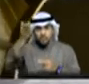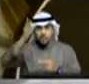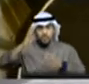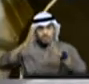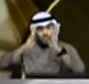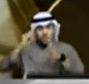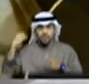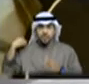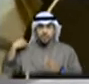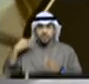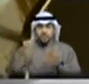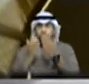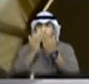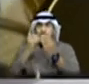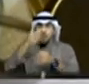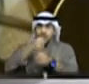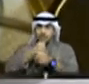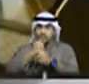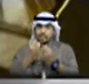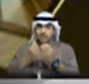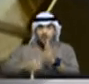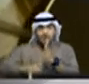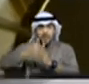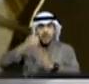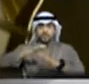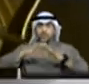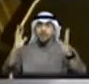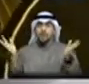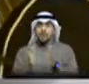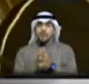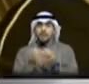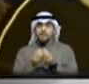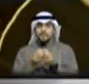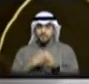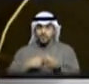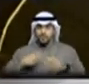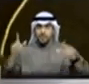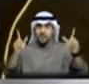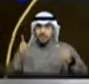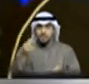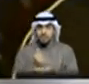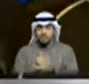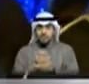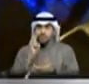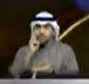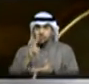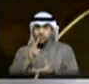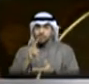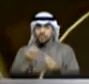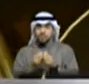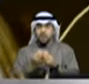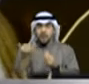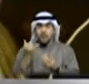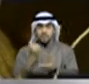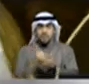للجميع، أتمنى إن شاء الله التوفيق، شاكر وسائل الإعلام دعمها لأن دورها مهم وأساسي في أعيادنا